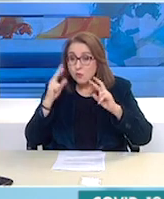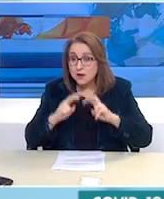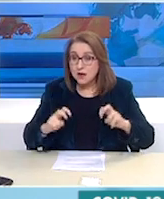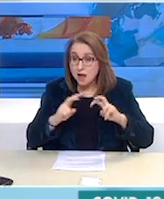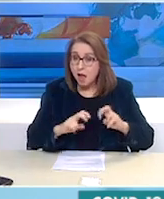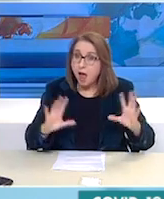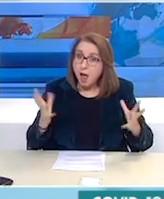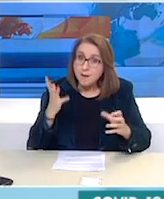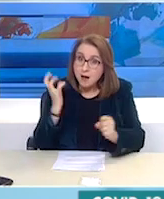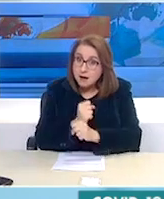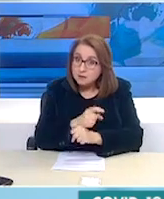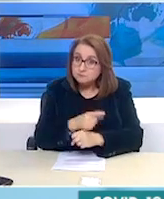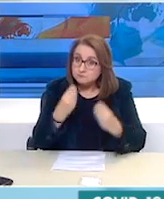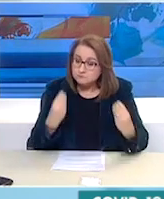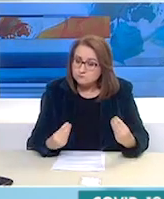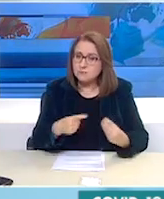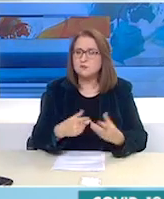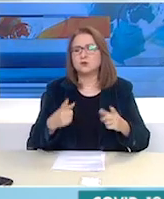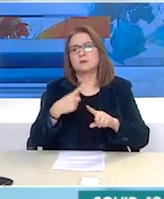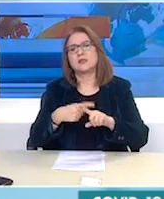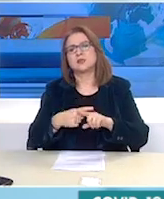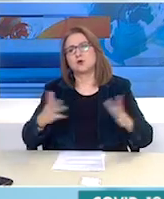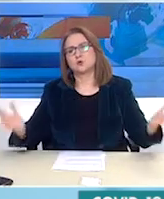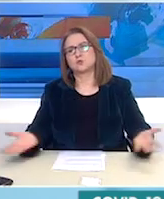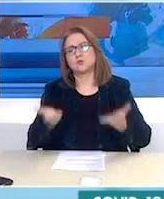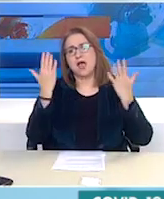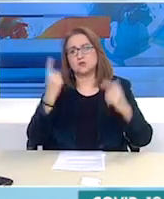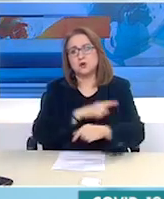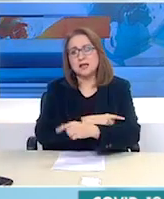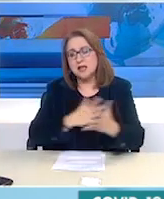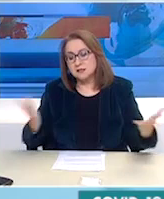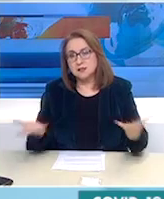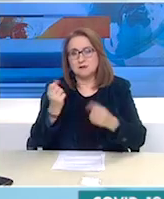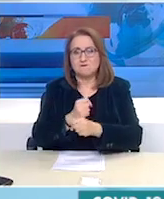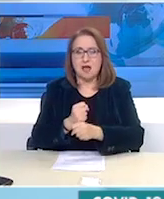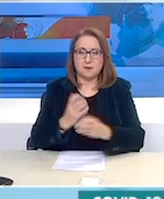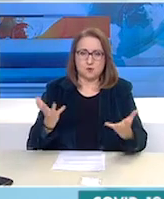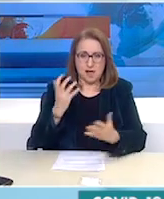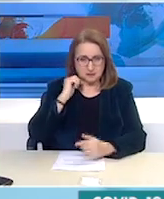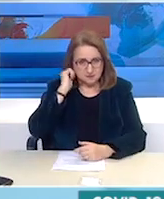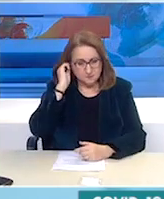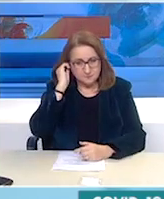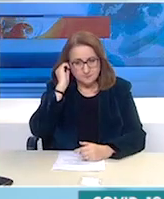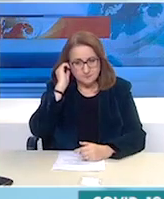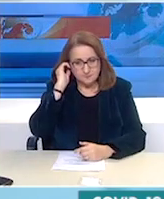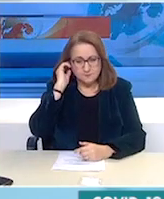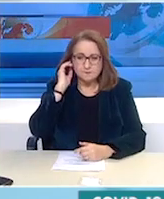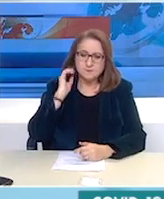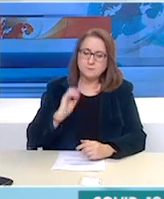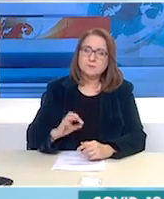ακόμα θεραπευτικό όπλο στα χέρια των γιατρών μας. Σχετικά με τα τεστ αντισωμάτων που ανακοινώνονται από κάποιες